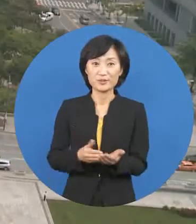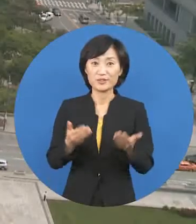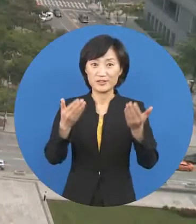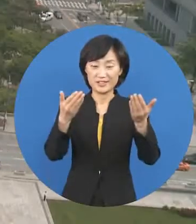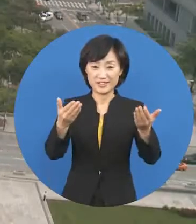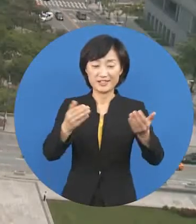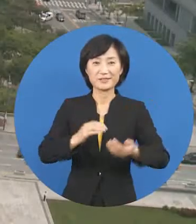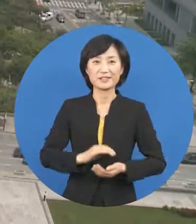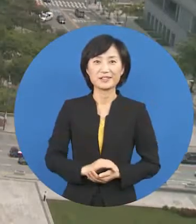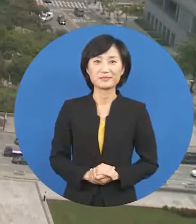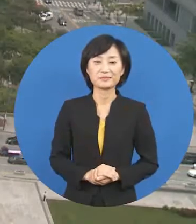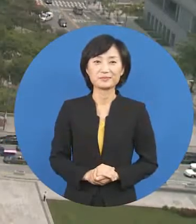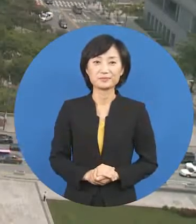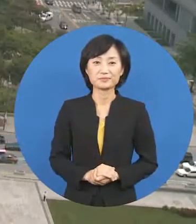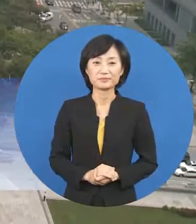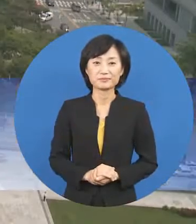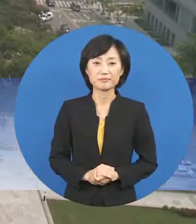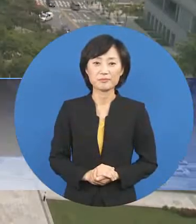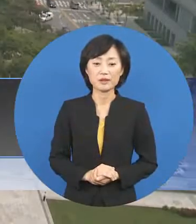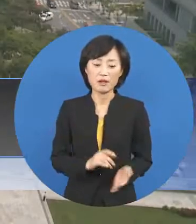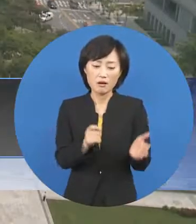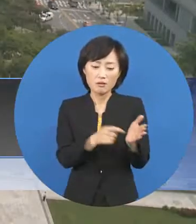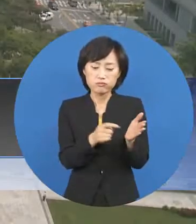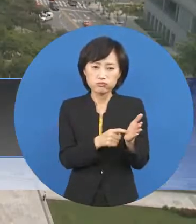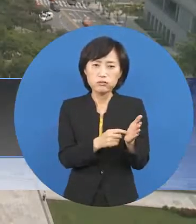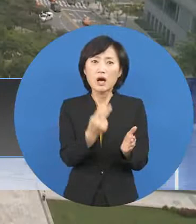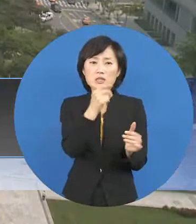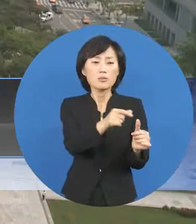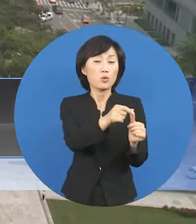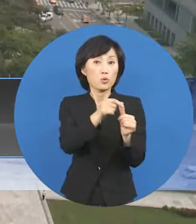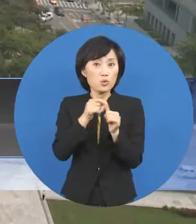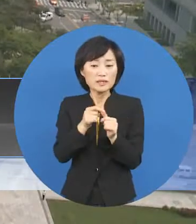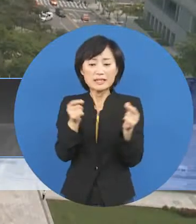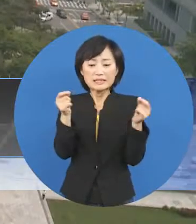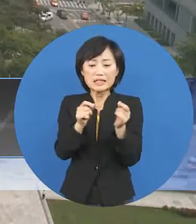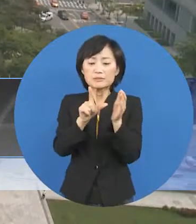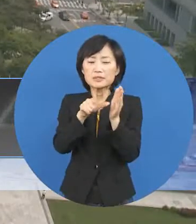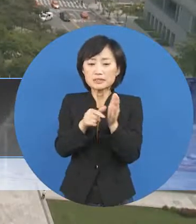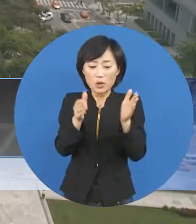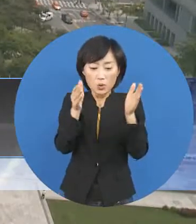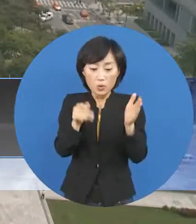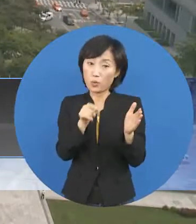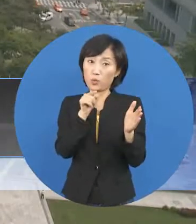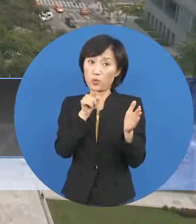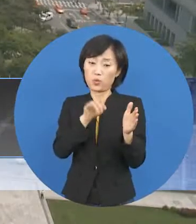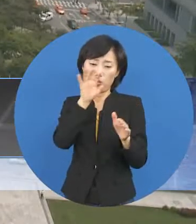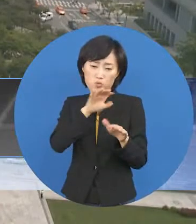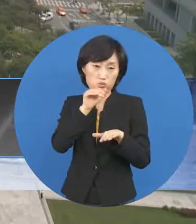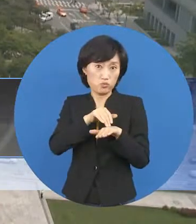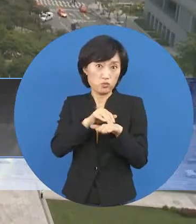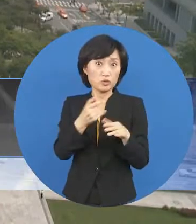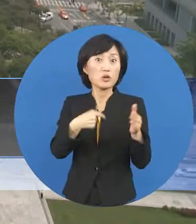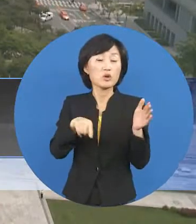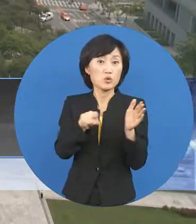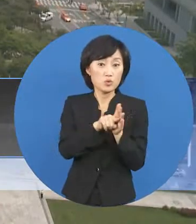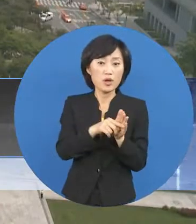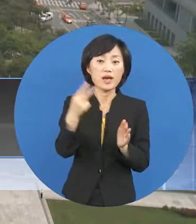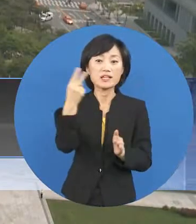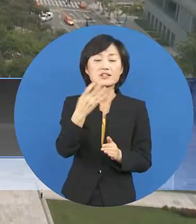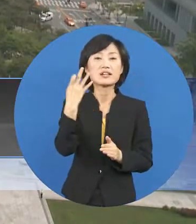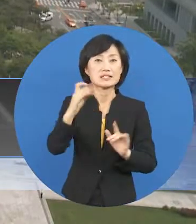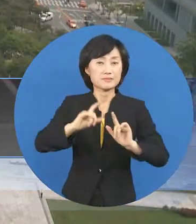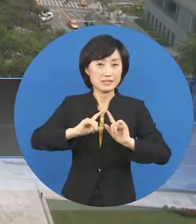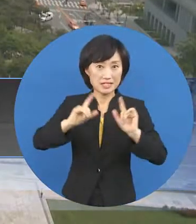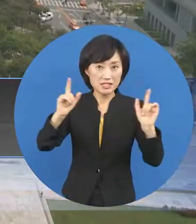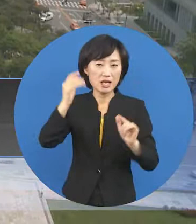내면 뉴스입니다. 먼저 첫 번째 소식입니다. 골든타임 내 국민생명 최우선 보호와 실전대응 역량 강화를 위한